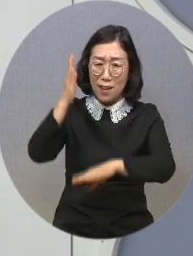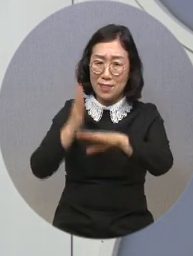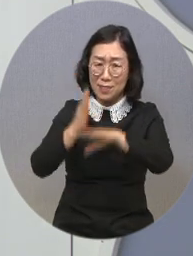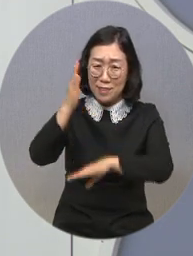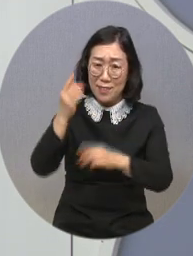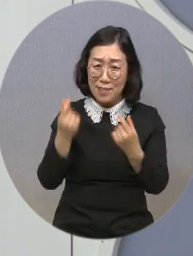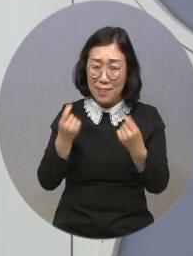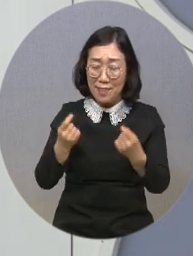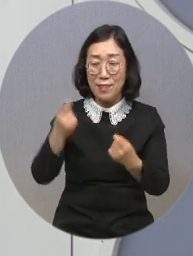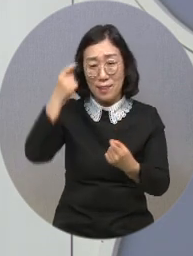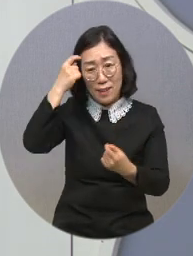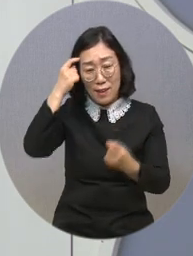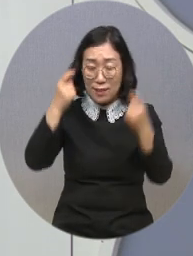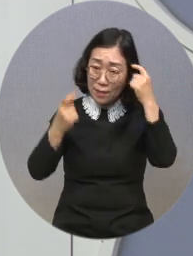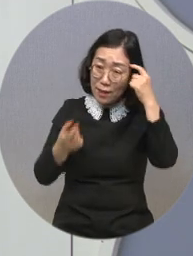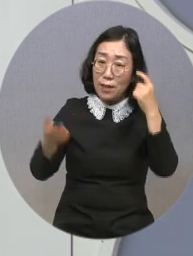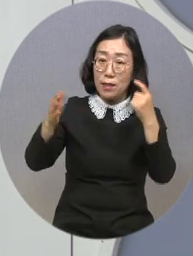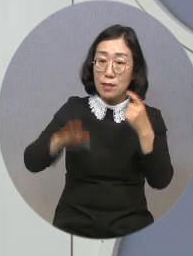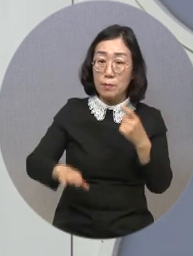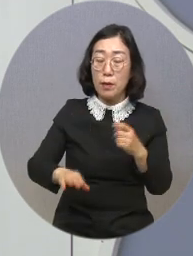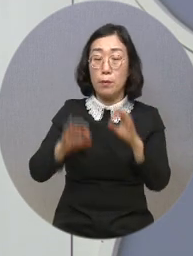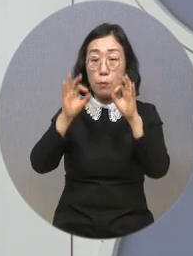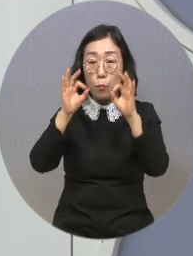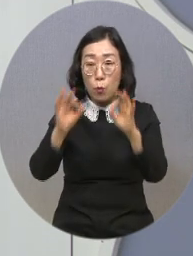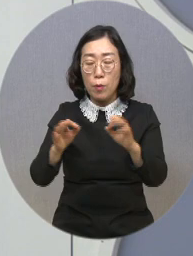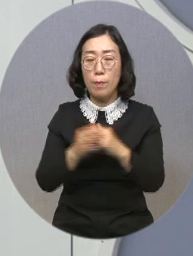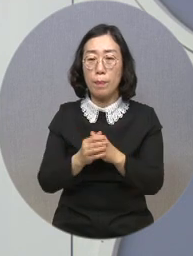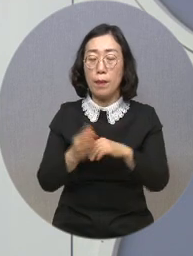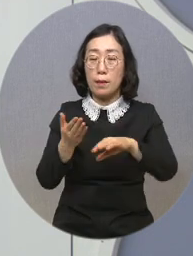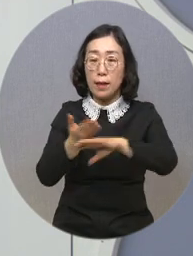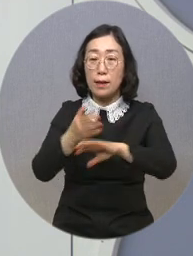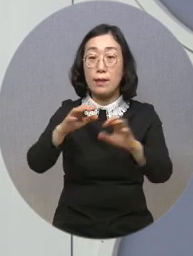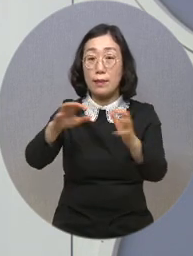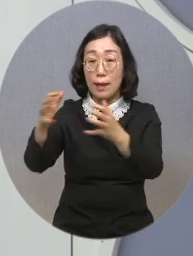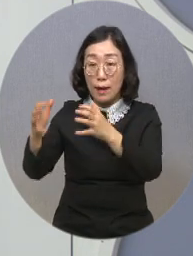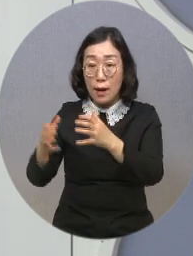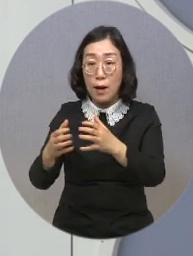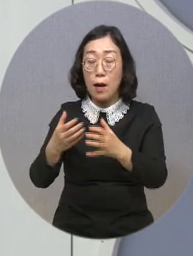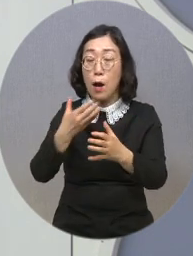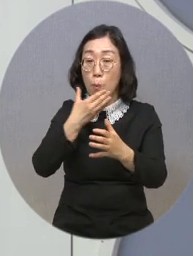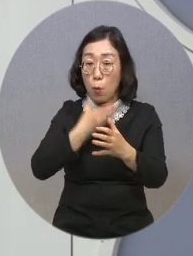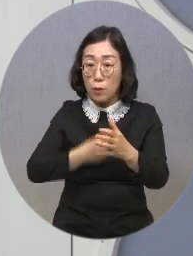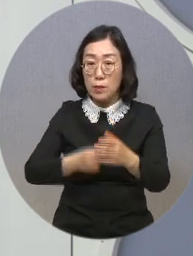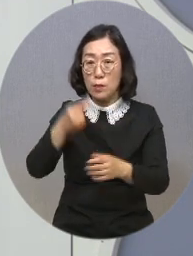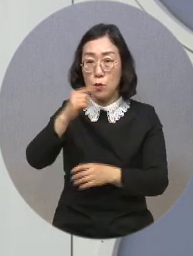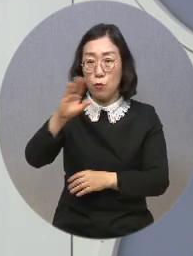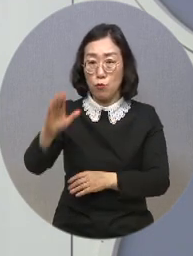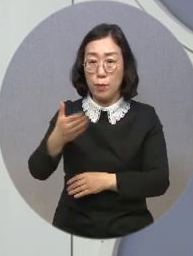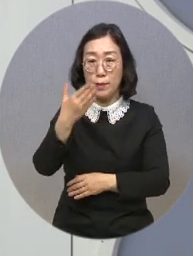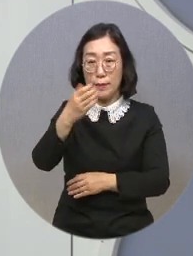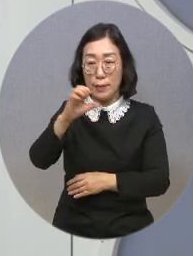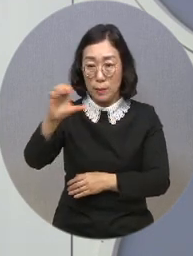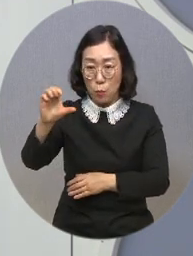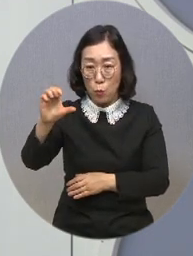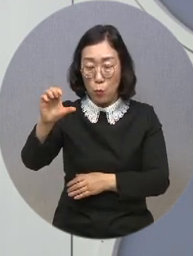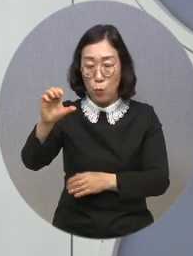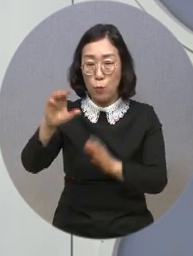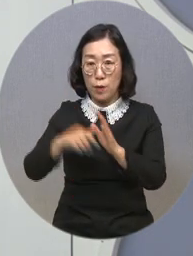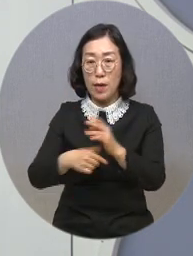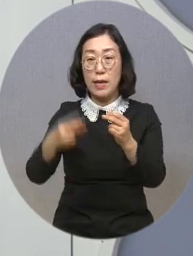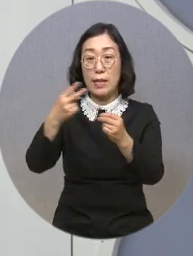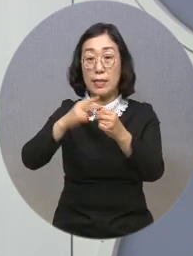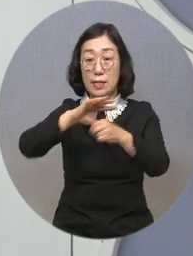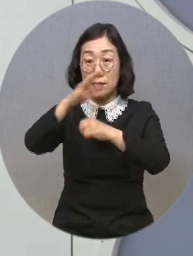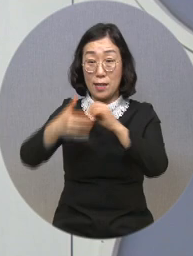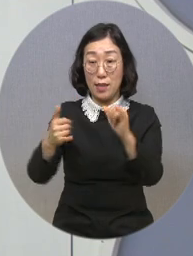하시는데 사실 이제 제가 보니까 다른 나라는 복지가 1945년 2차 대전이 끝나고 시작이